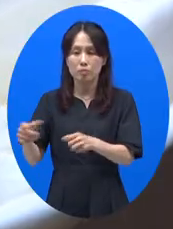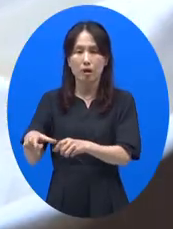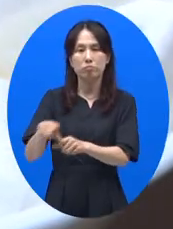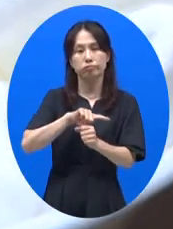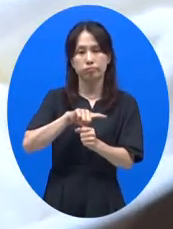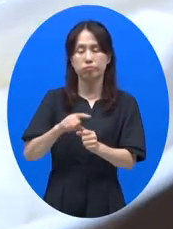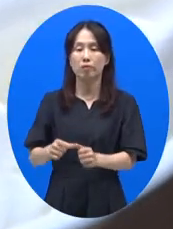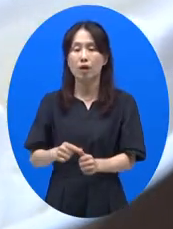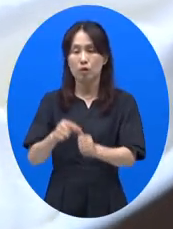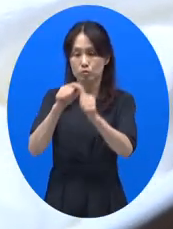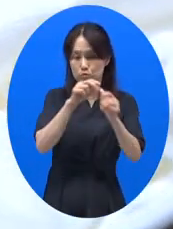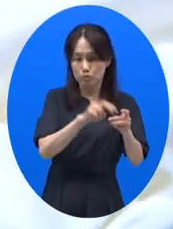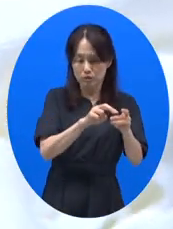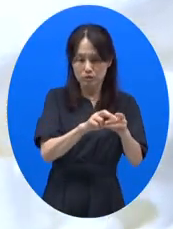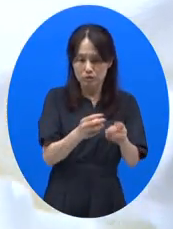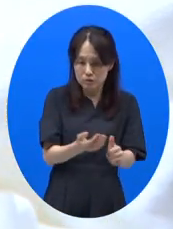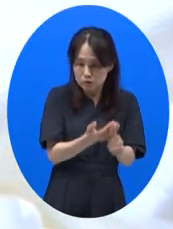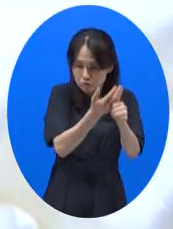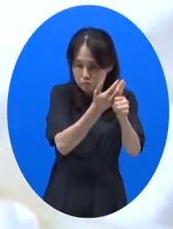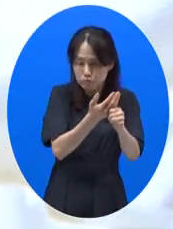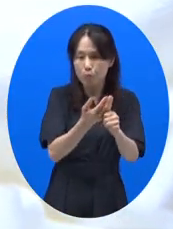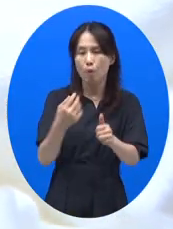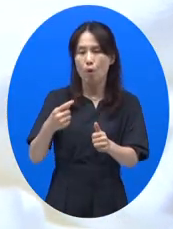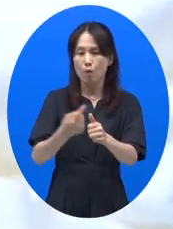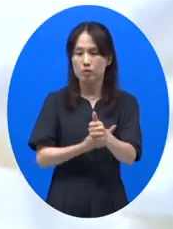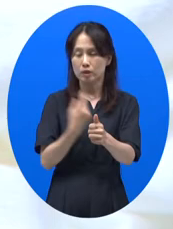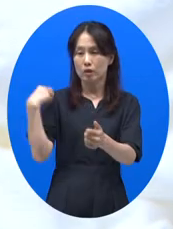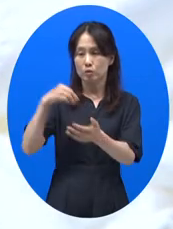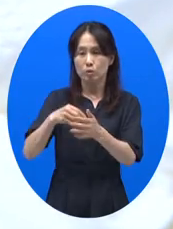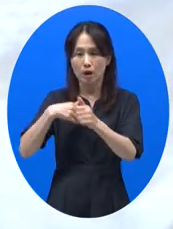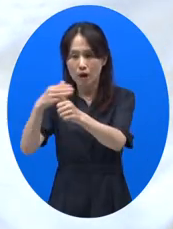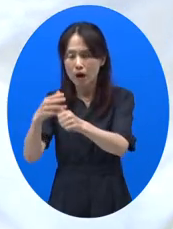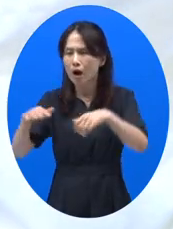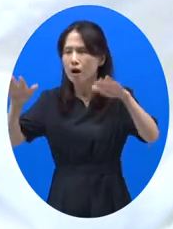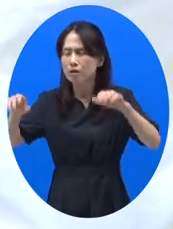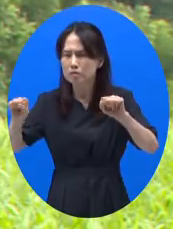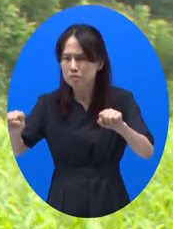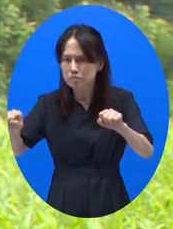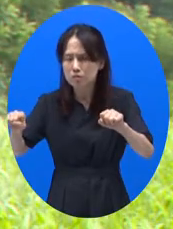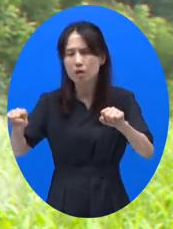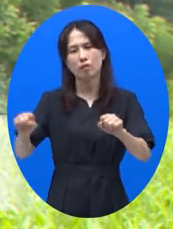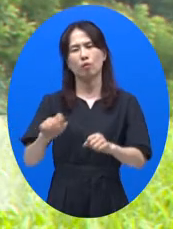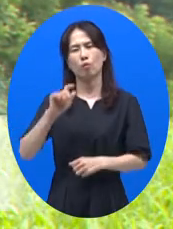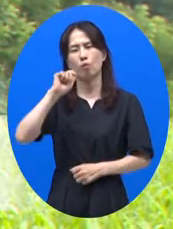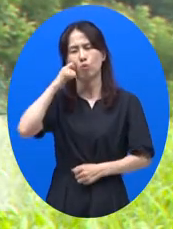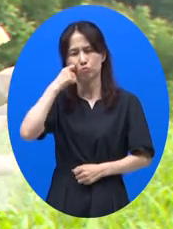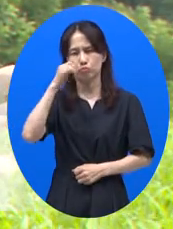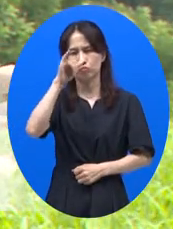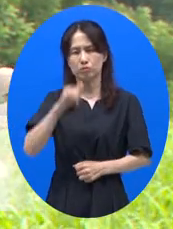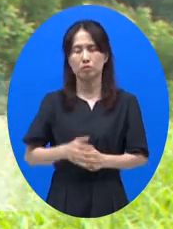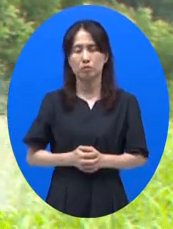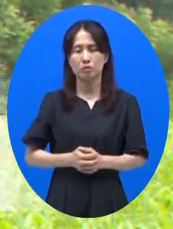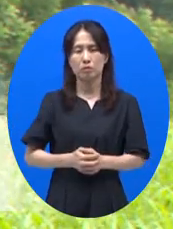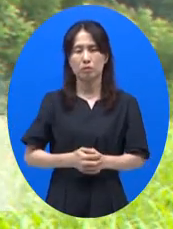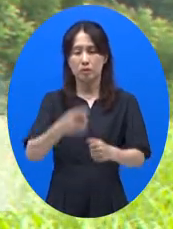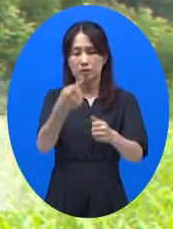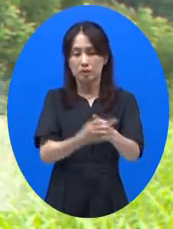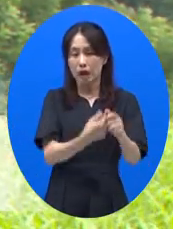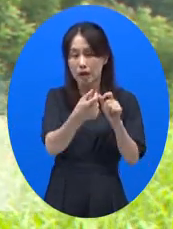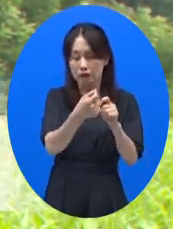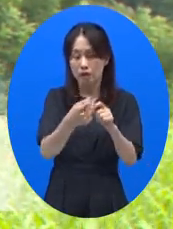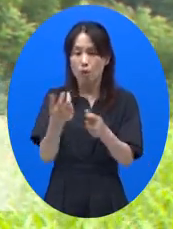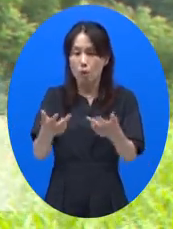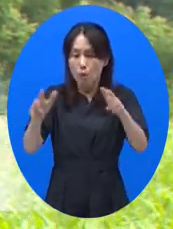거쳐 자연으로 돌아 가더라도 살아남는 데 어려움을 겪을 수 있기 때문입니다 자연 통로 라든지 산이 가깝고 공원이 가까운